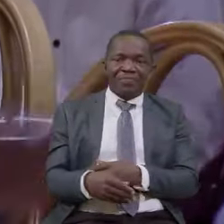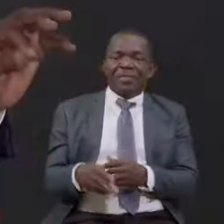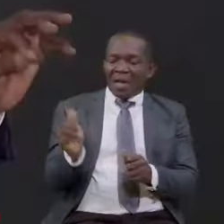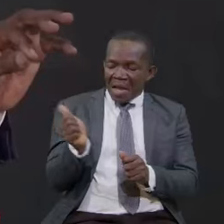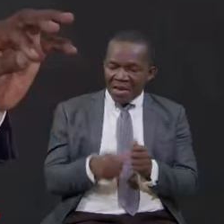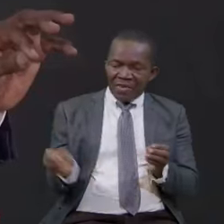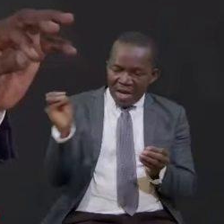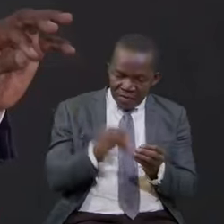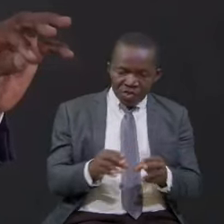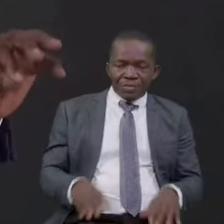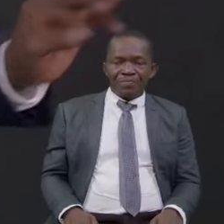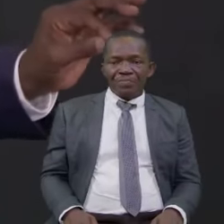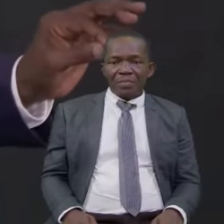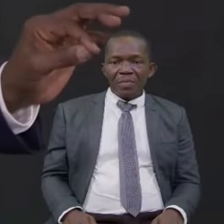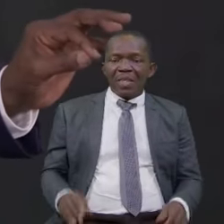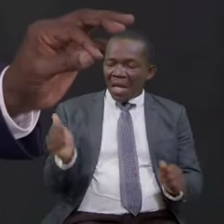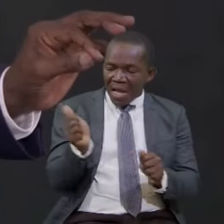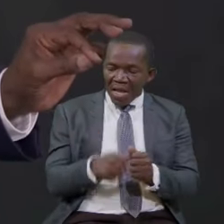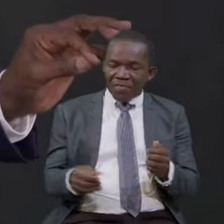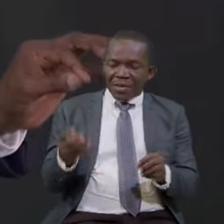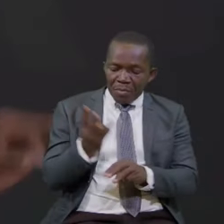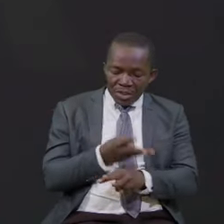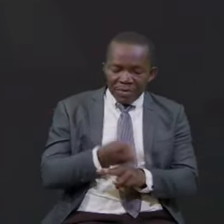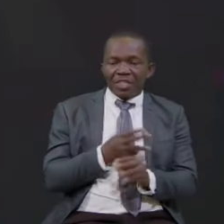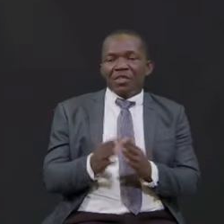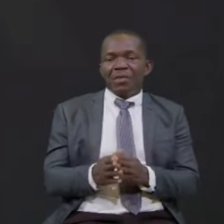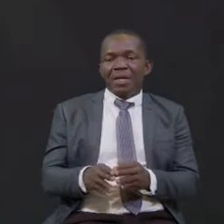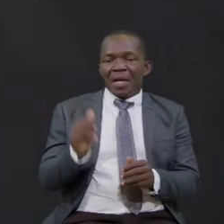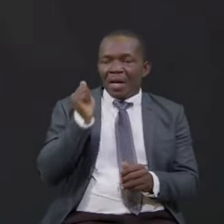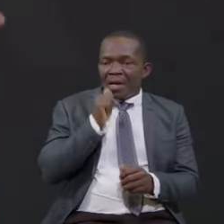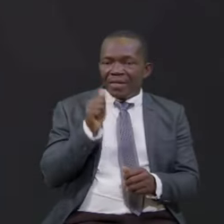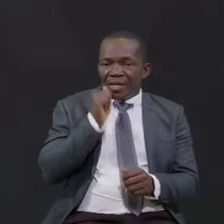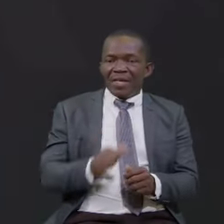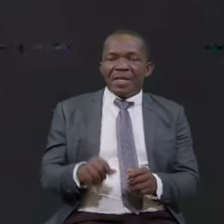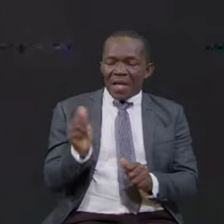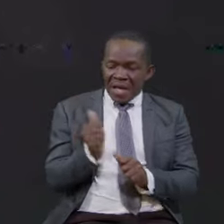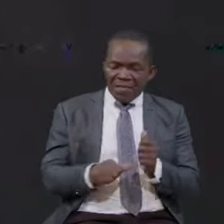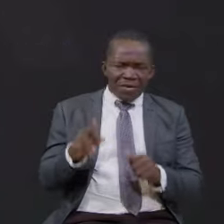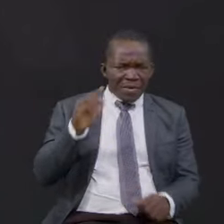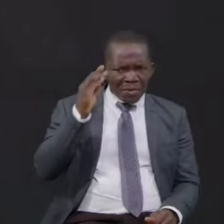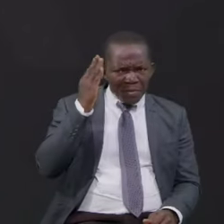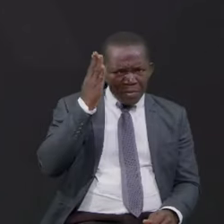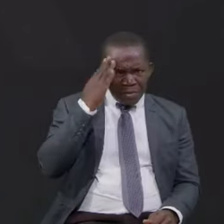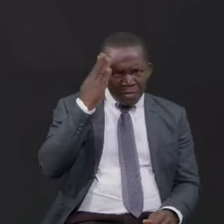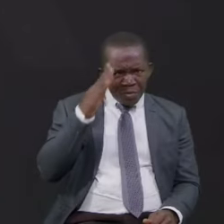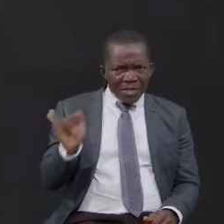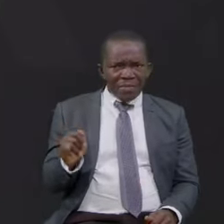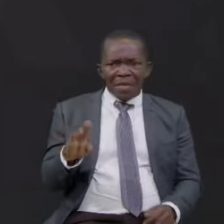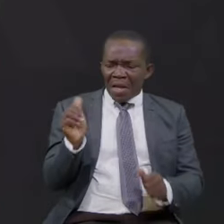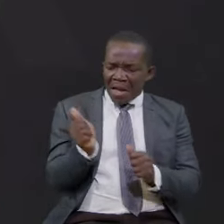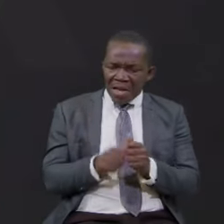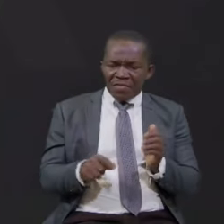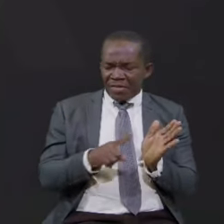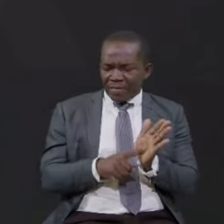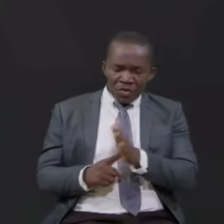une petite multiplication chaque jour une petite réalisation chaque jour une petite démonstration